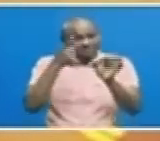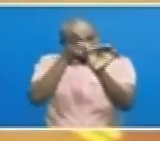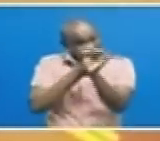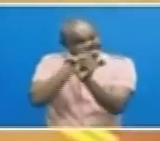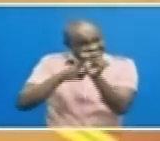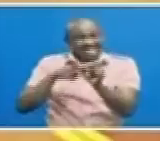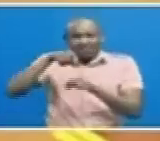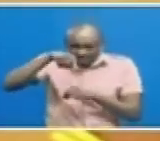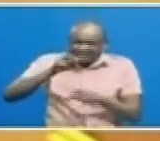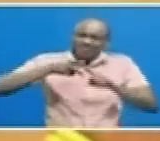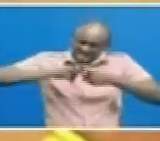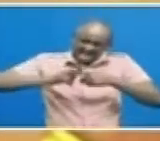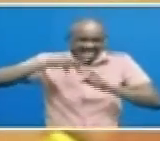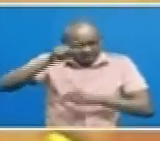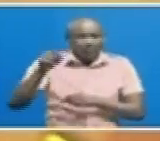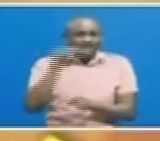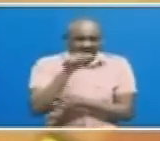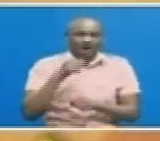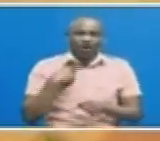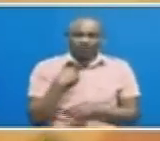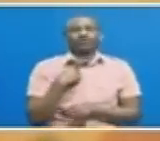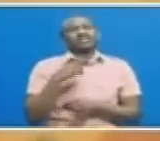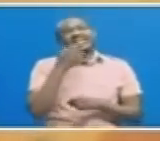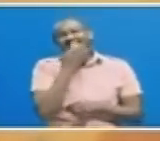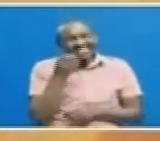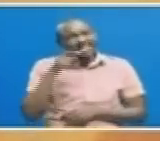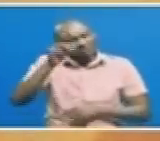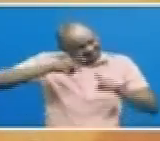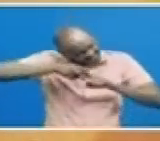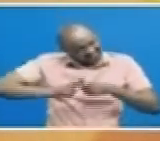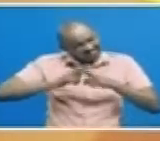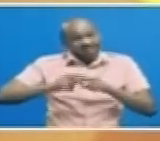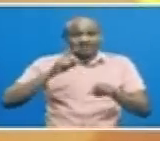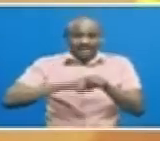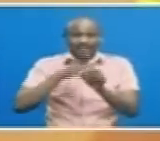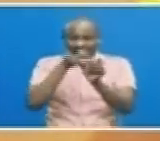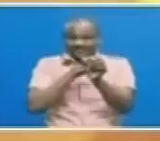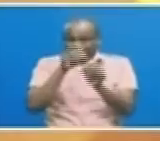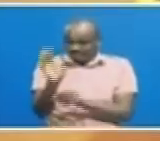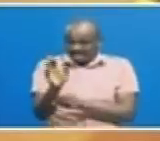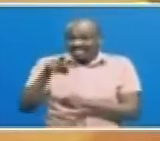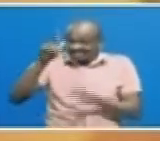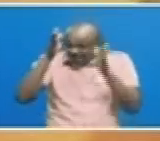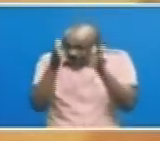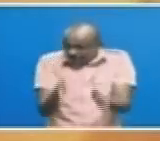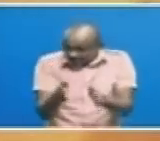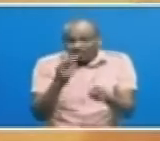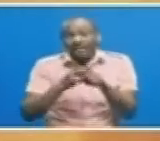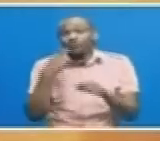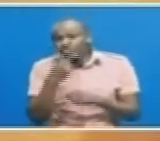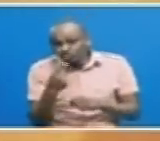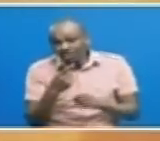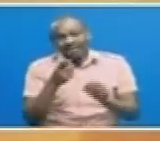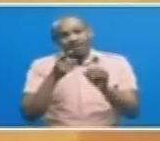magari ya rais wa kwanza wa Kenya, hayati Mzee Jomo Kenyatta, ambayo yalikuwa aina ya Mercedes. Muya Muya sasa anajulikana